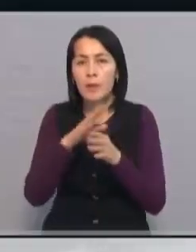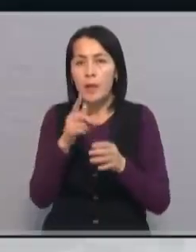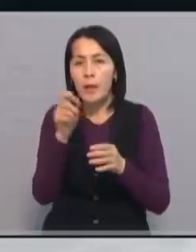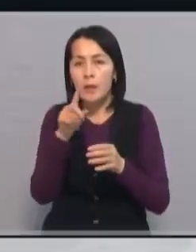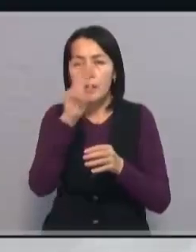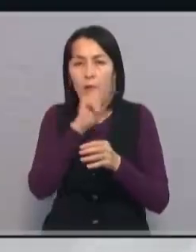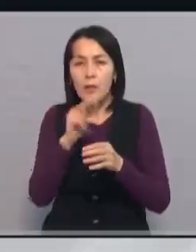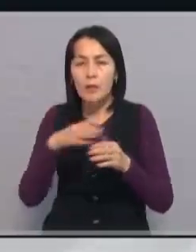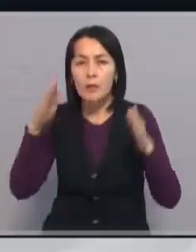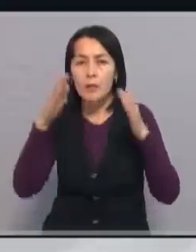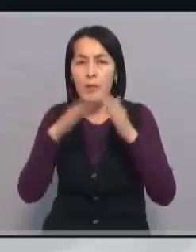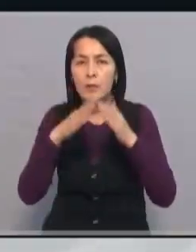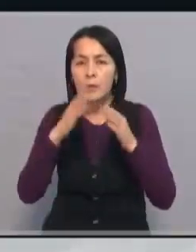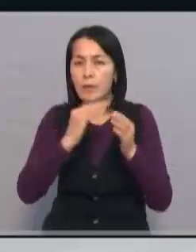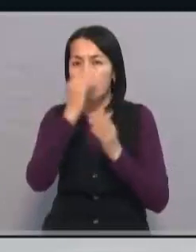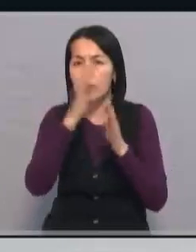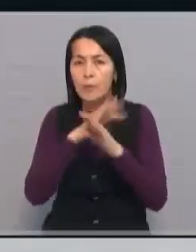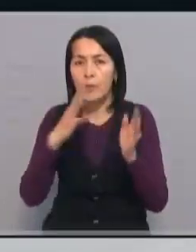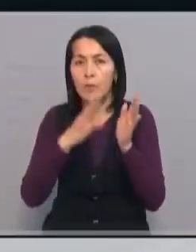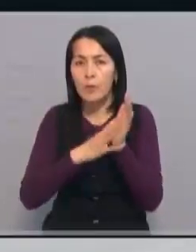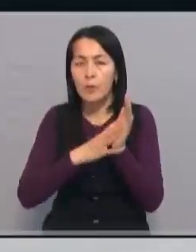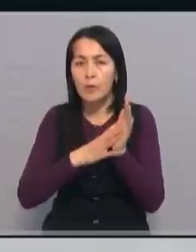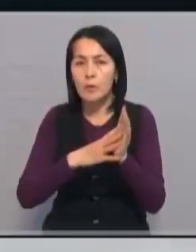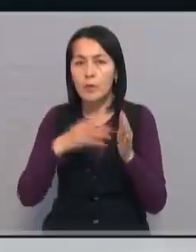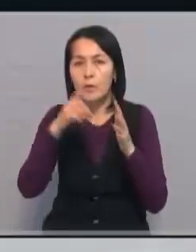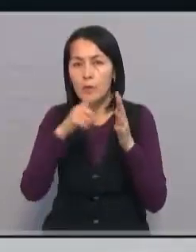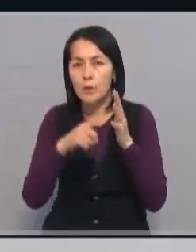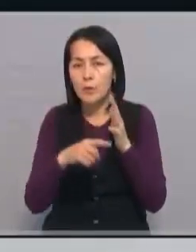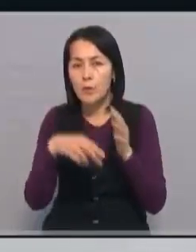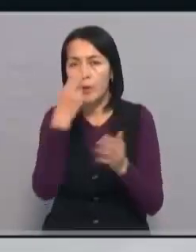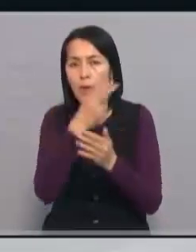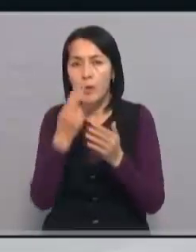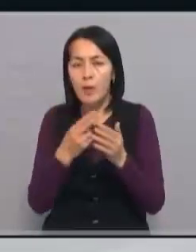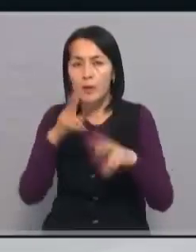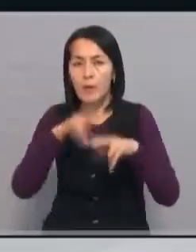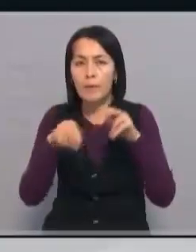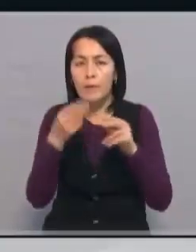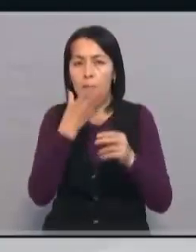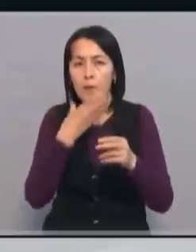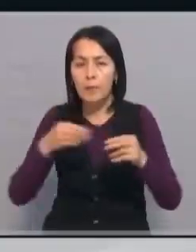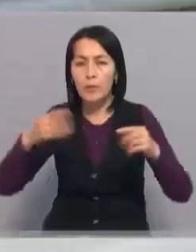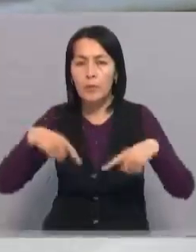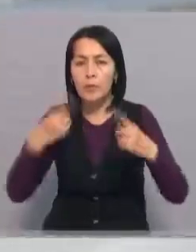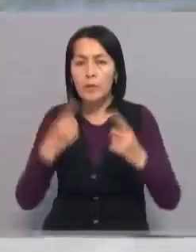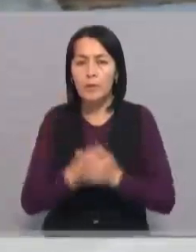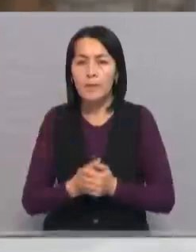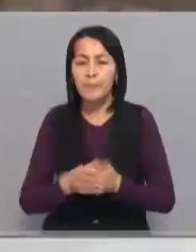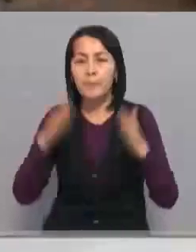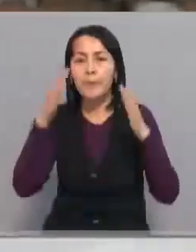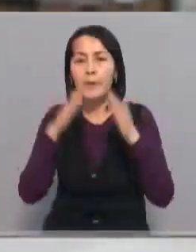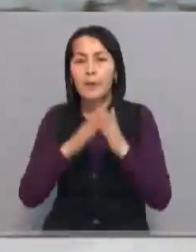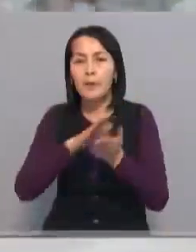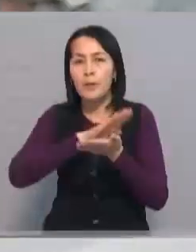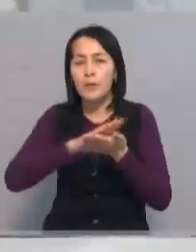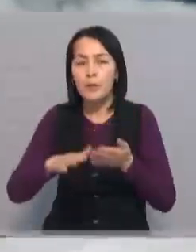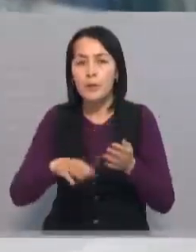үйреніп қалғандықтан ғимараттар тым биік болмайды. 9 қабаттан аспайтын архитектуралық келбеті әсем күйде салынады. Үйлер